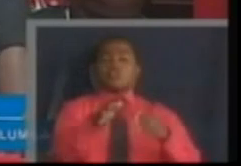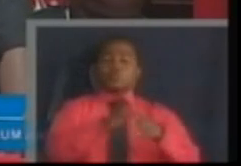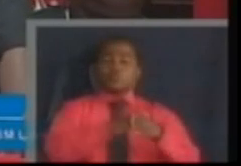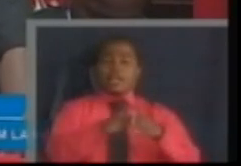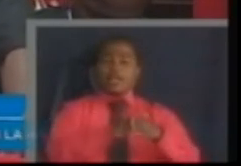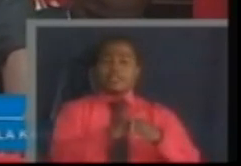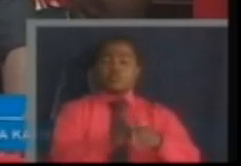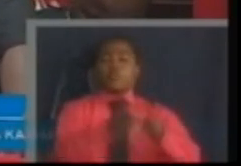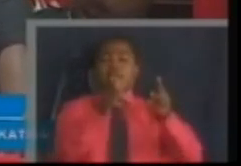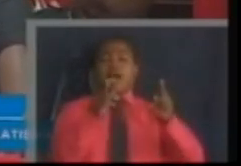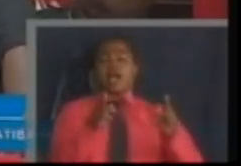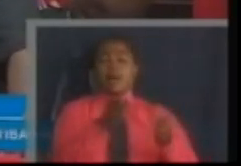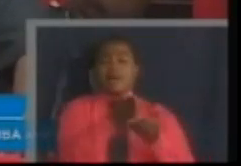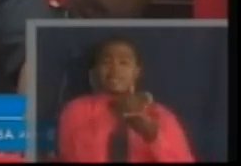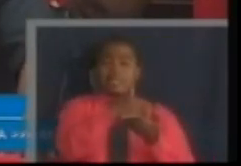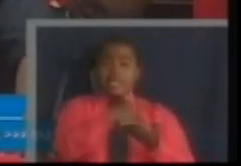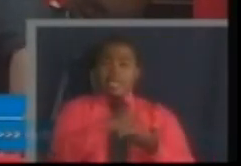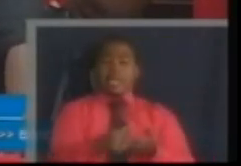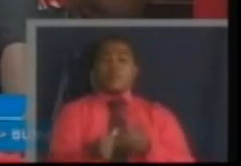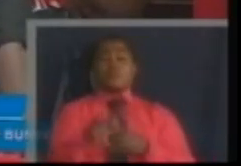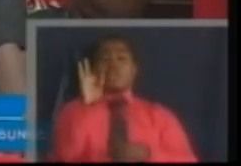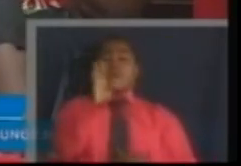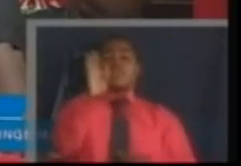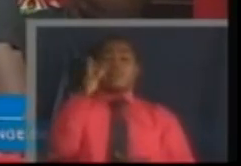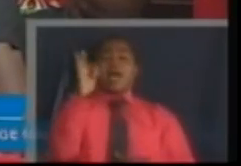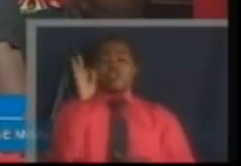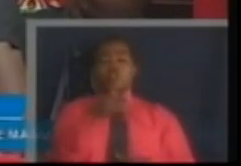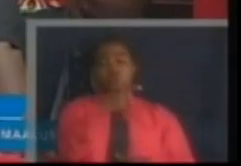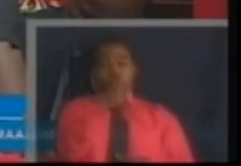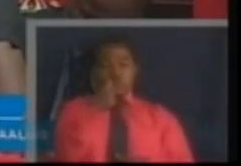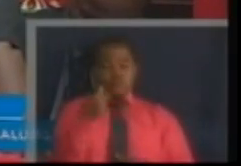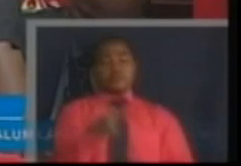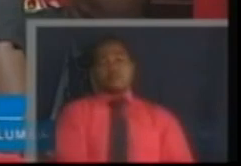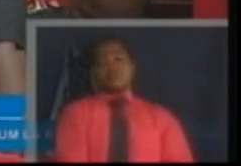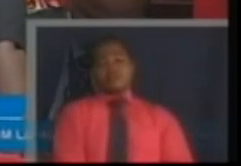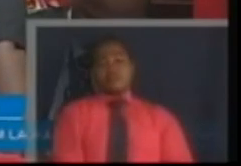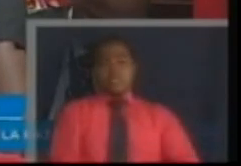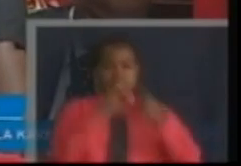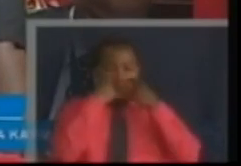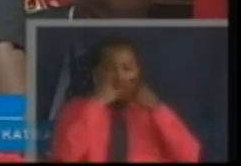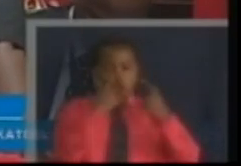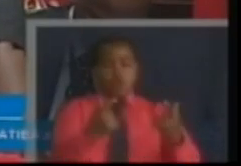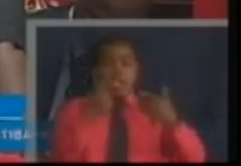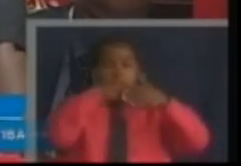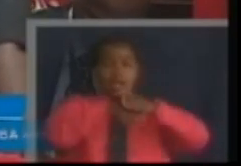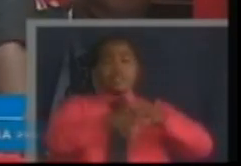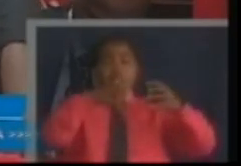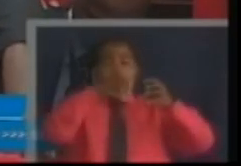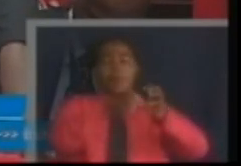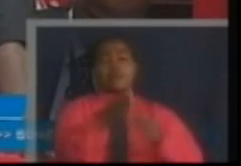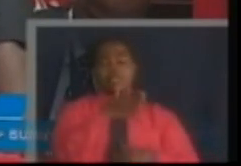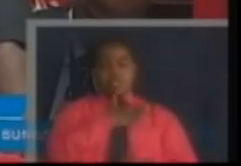kama sehemu ya mipasho. Nimeionea pale kwenye kamati yangu ni watu